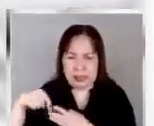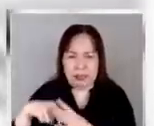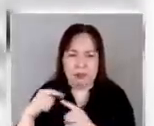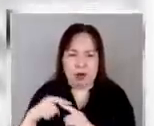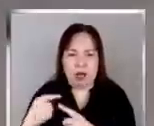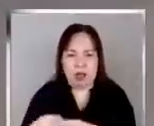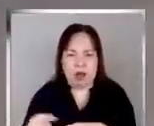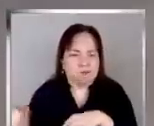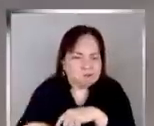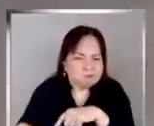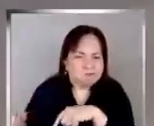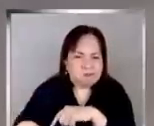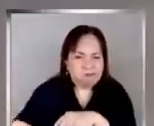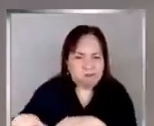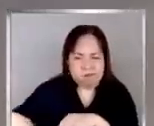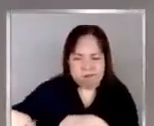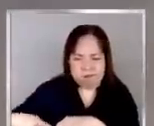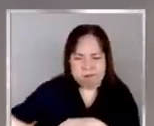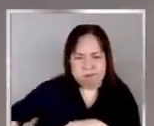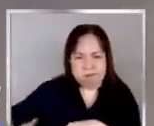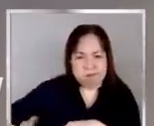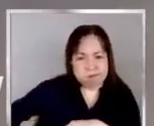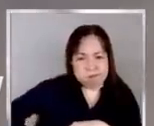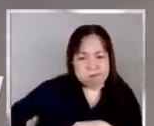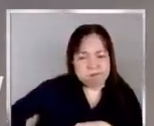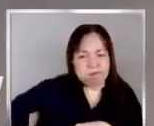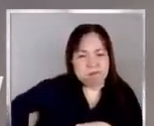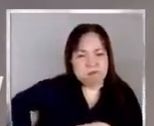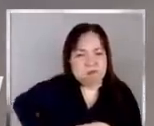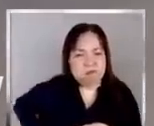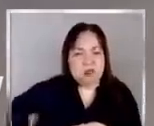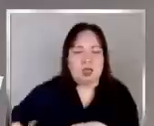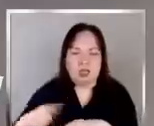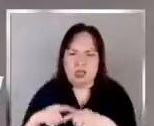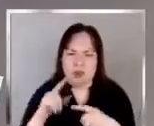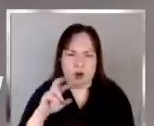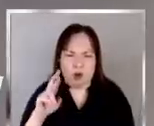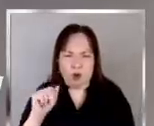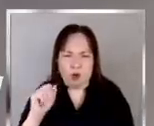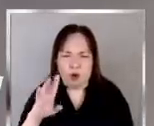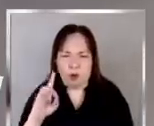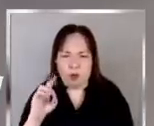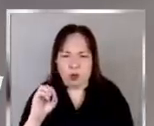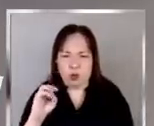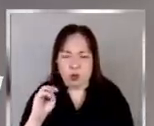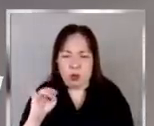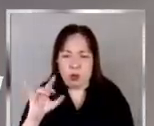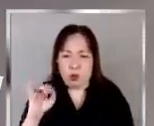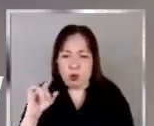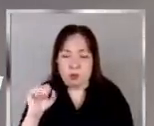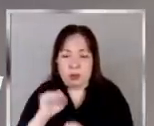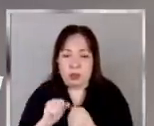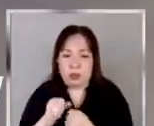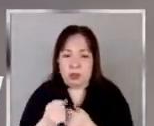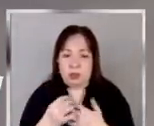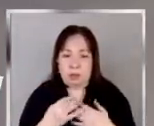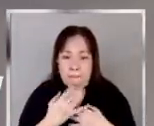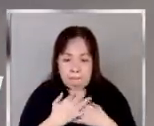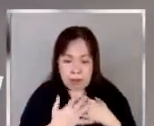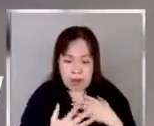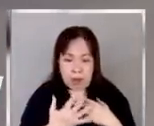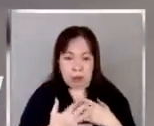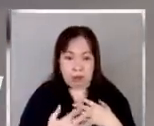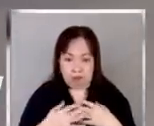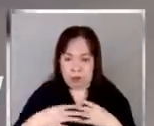physical injury. Ang rhabdomyolysis ang kondisyon kung saan pumapasok sa dugo ng tao ang mga protein at electrolytes mula